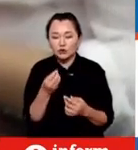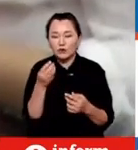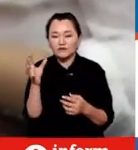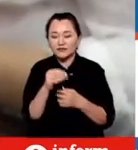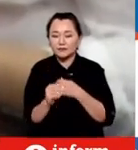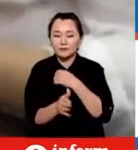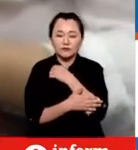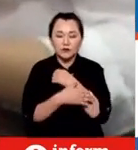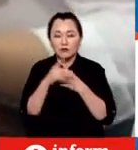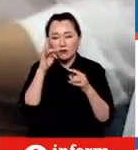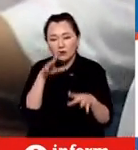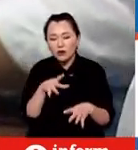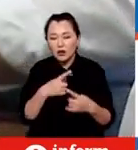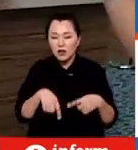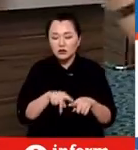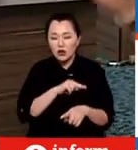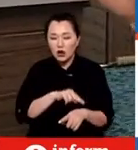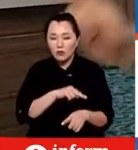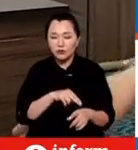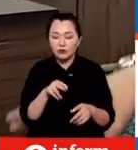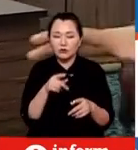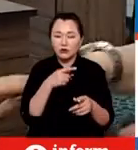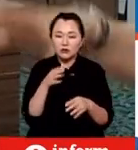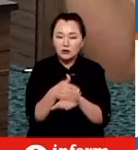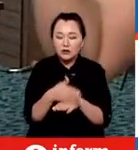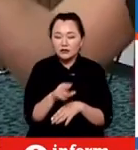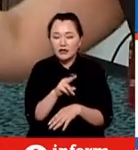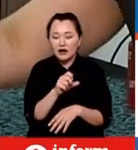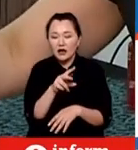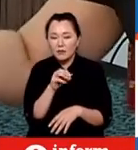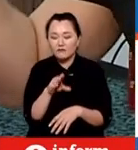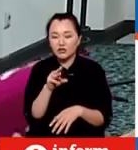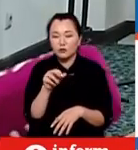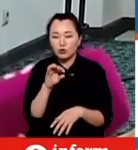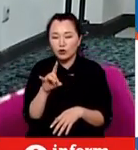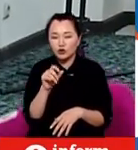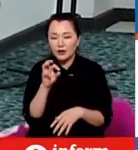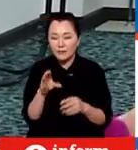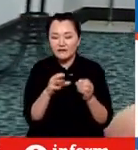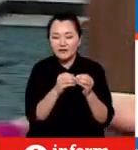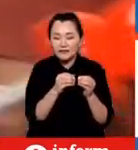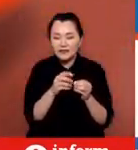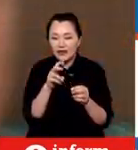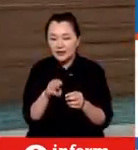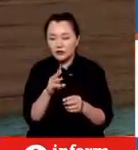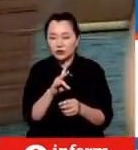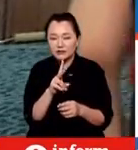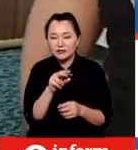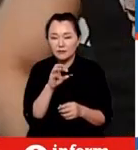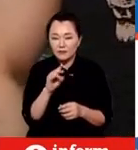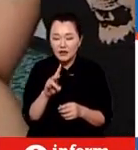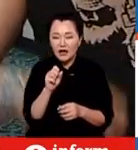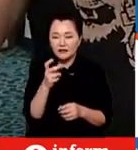тақырға отырғызып, сан соқтырған ұйымның жұмысын үйлестірген Дания Рақымова мен Тимур Рүстемов 10 жылға, Нұрлан Сұлтанбаев, Андрей